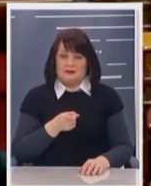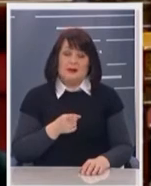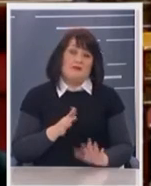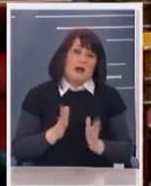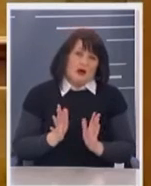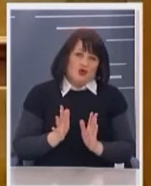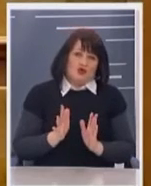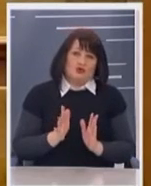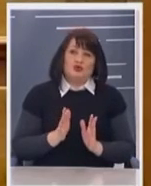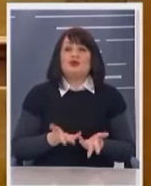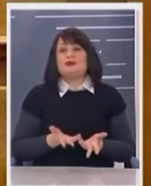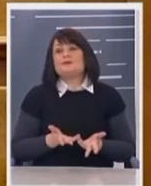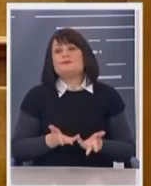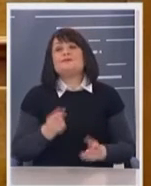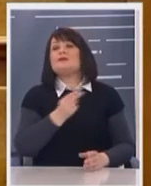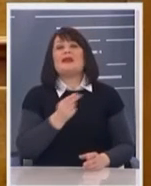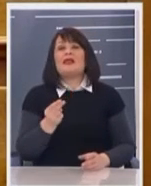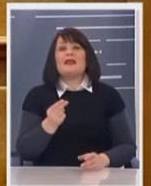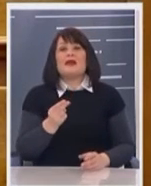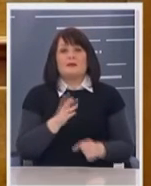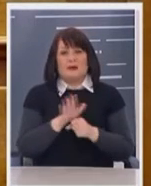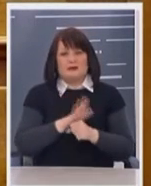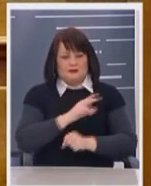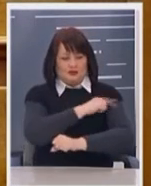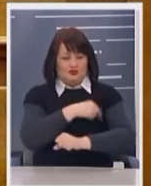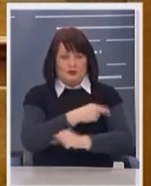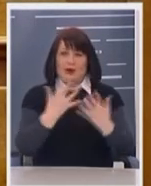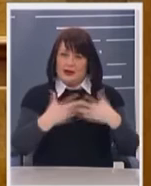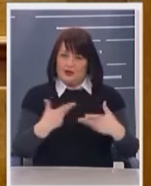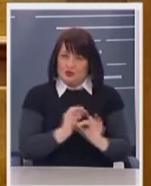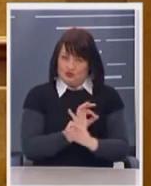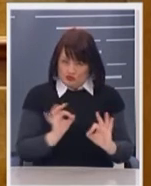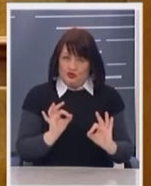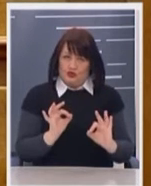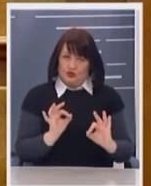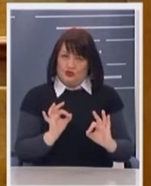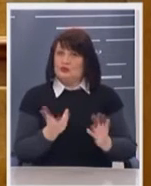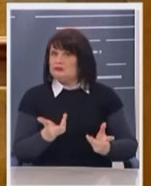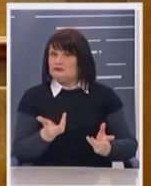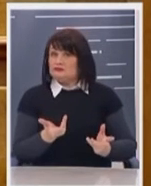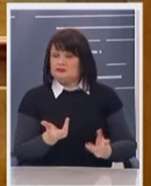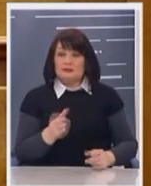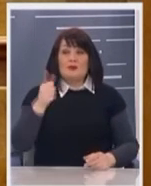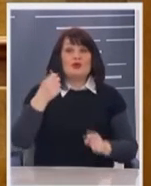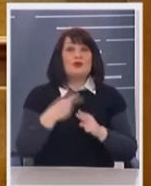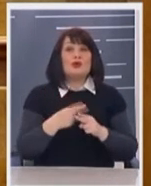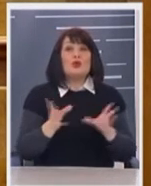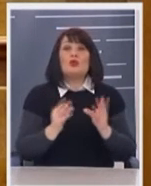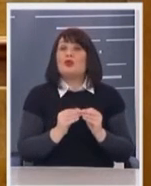προφανώς ότι το ζήτημα της επαρκούς λειτουργίας των νοσοκομείων πρώτα απ' όλα